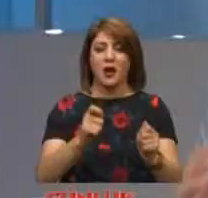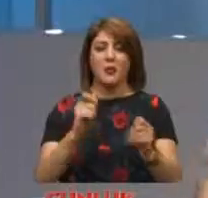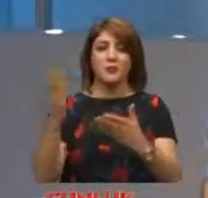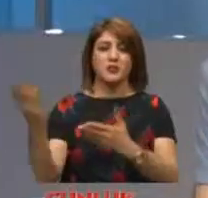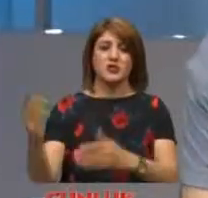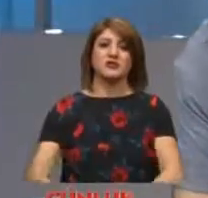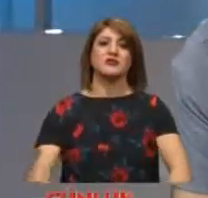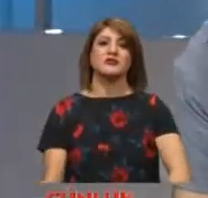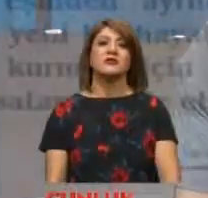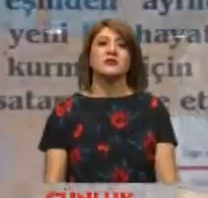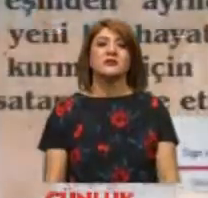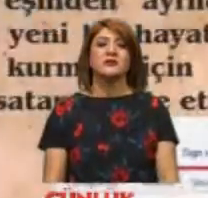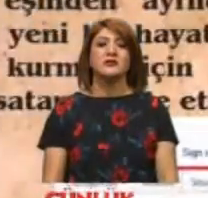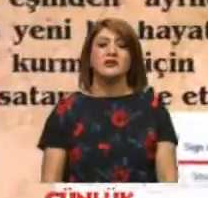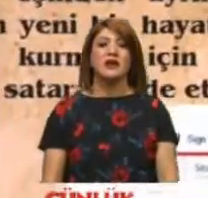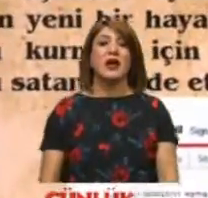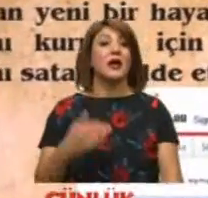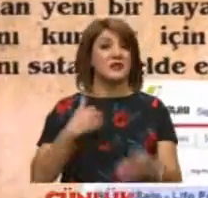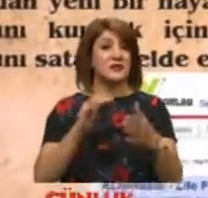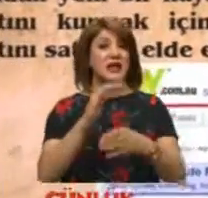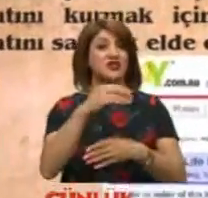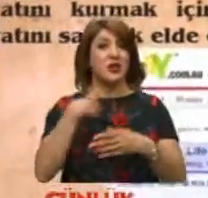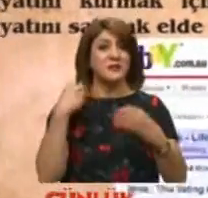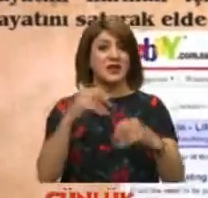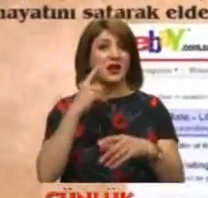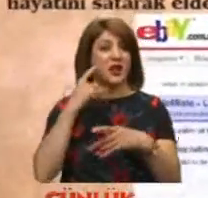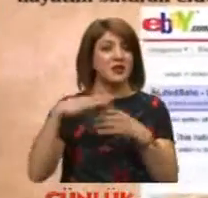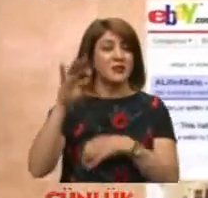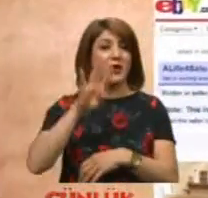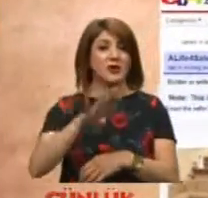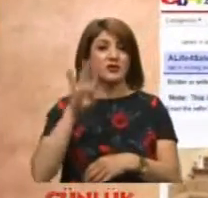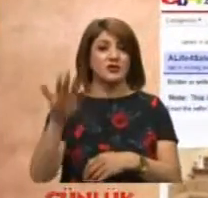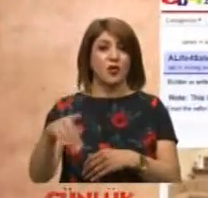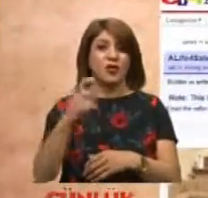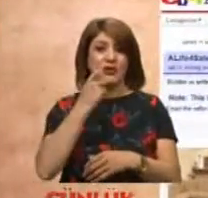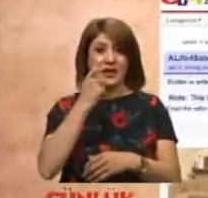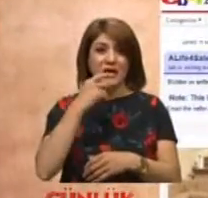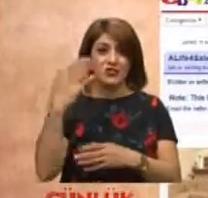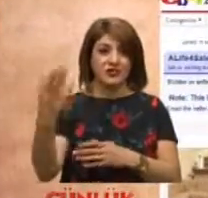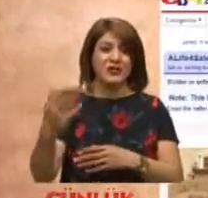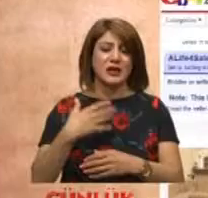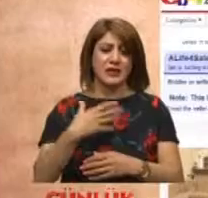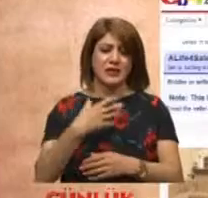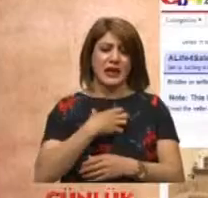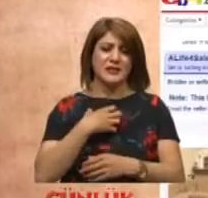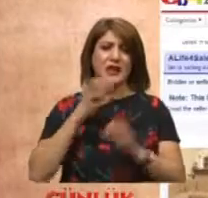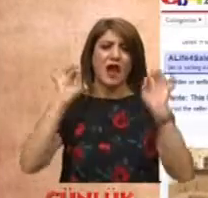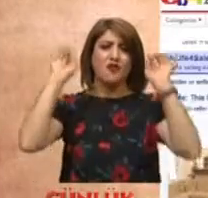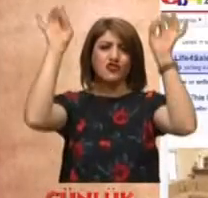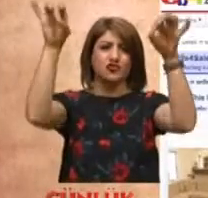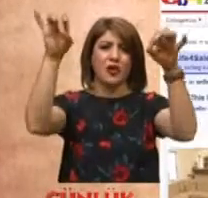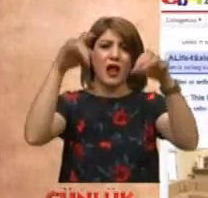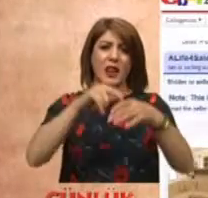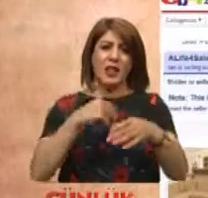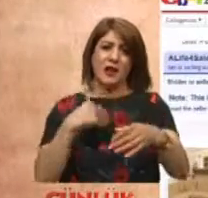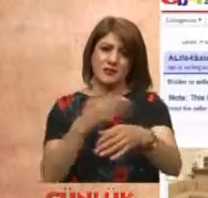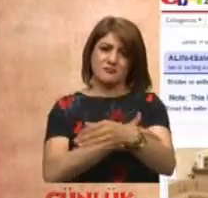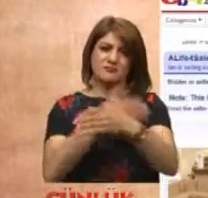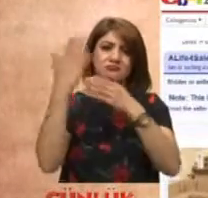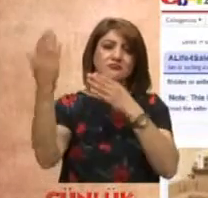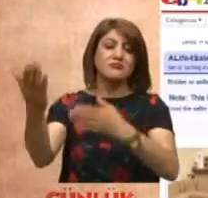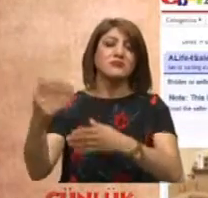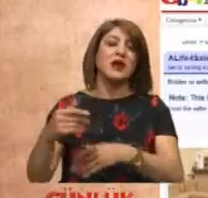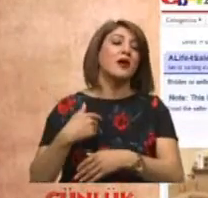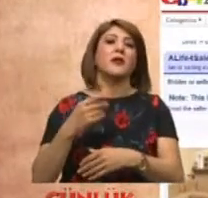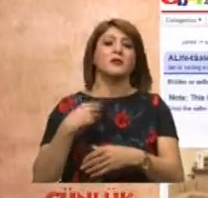Görelim. Bakalım. Hayatını satan adam, 44 yaşındaki Ian Asher, kendi halinde bir Avustralya vatandaşıydı. Mali durumu